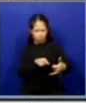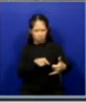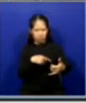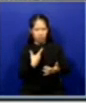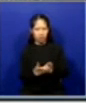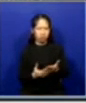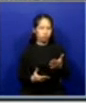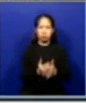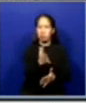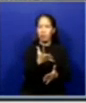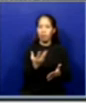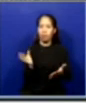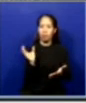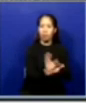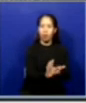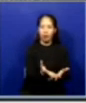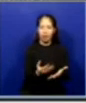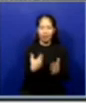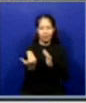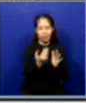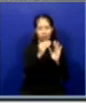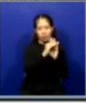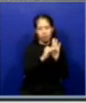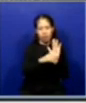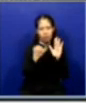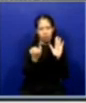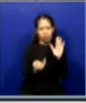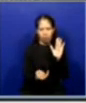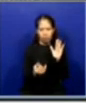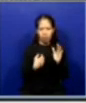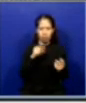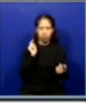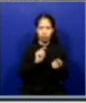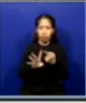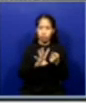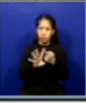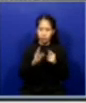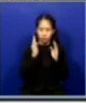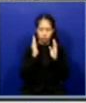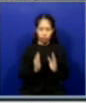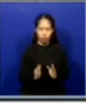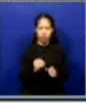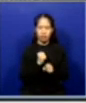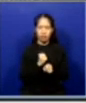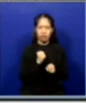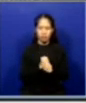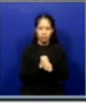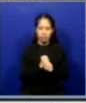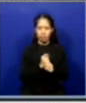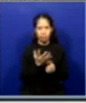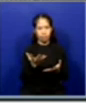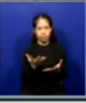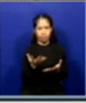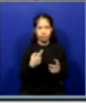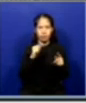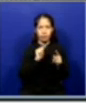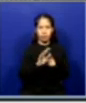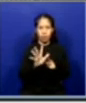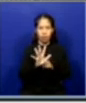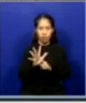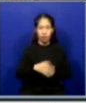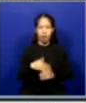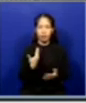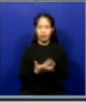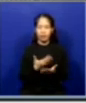แย่ขนาดนั้นค่ะข้อ4ไม่เป็นผู้ประกอบธุรกิจทางการเงินข้อ5วงสินเ